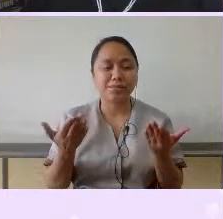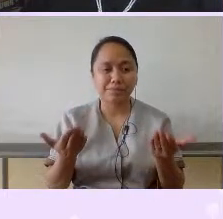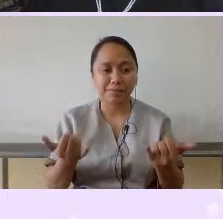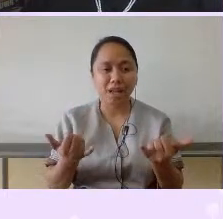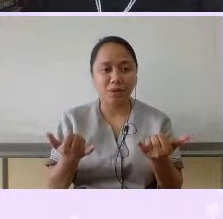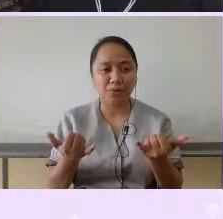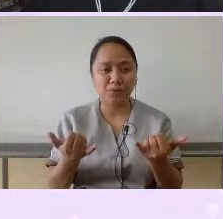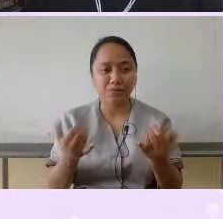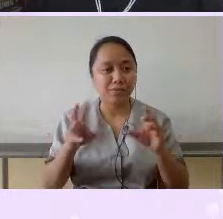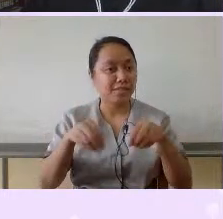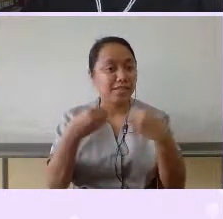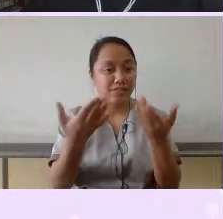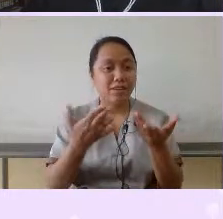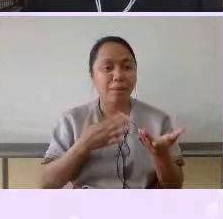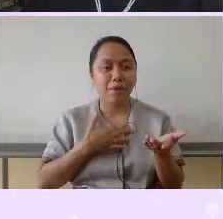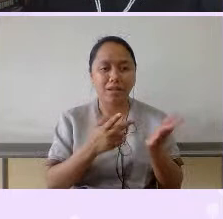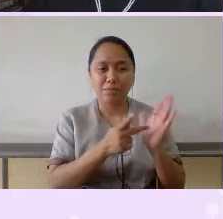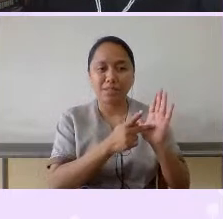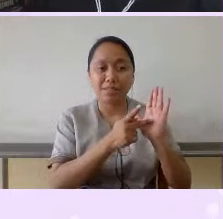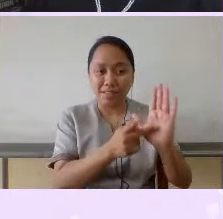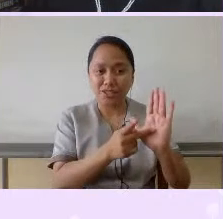my presentation with this